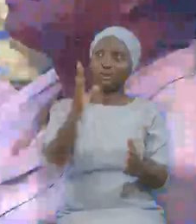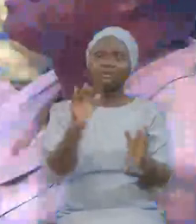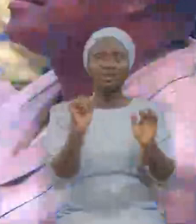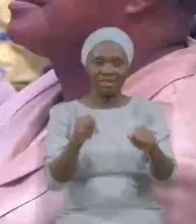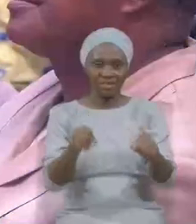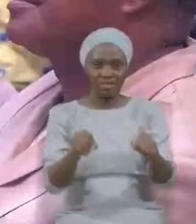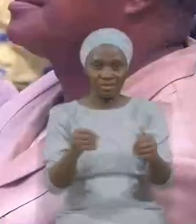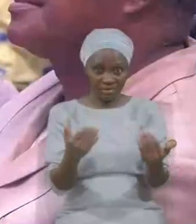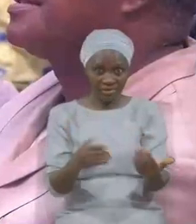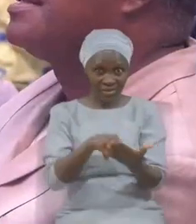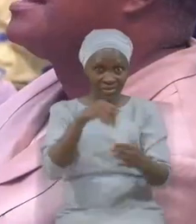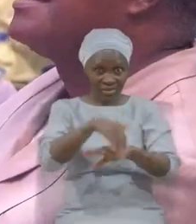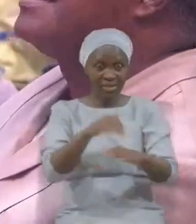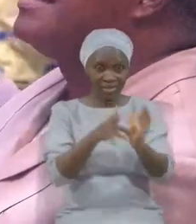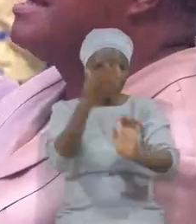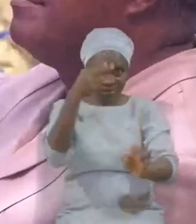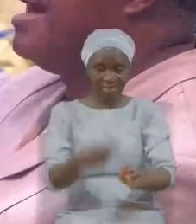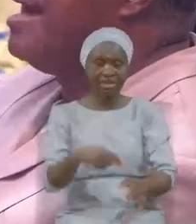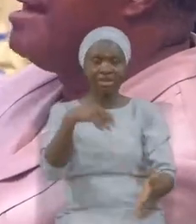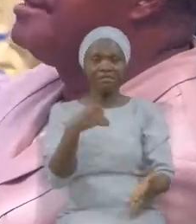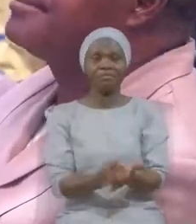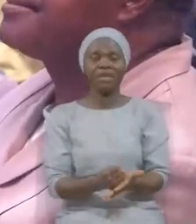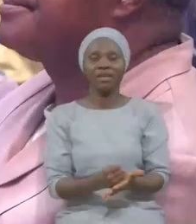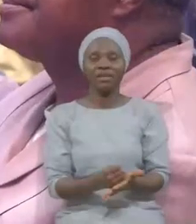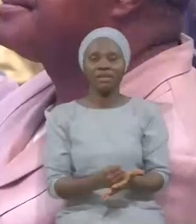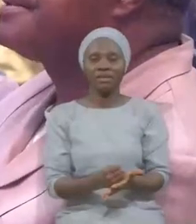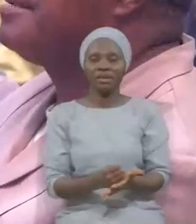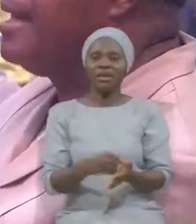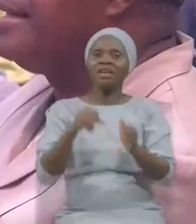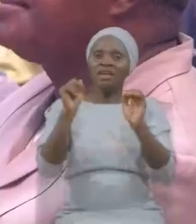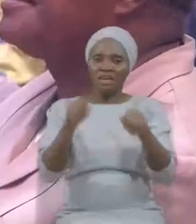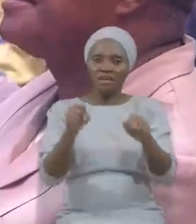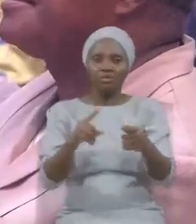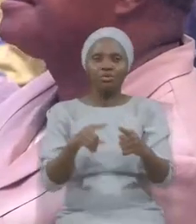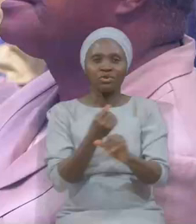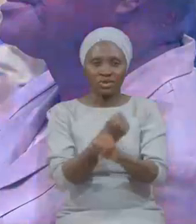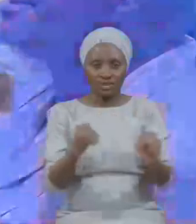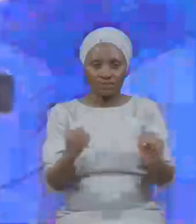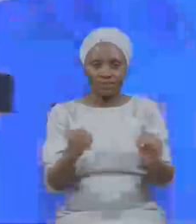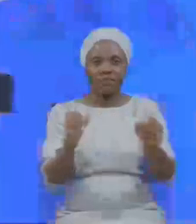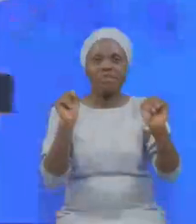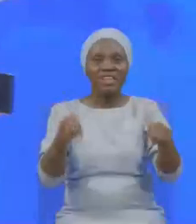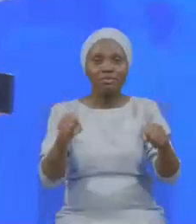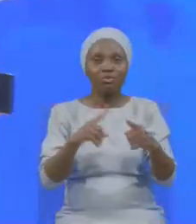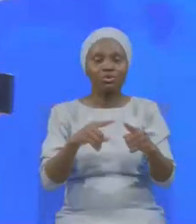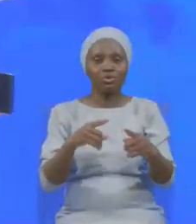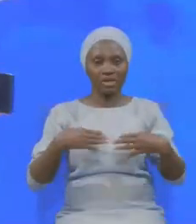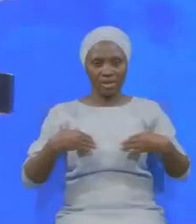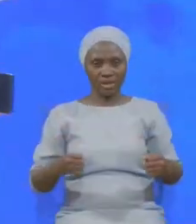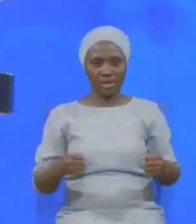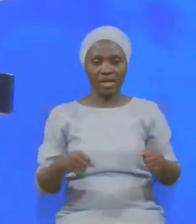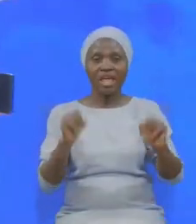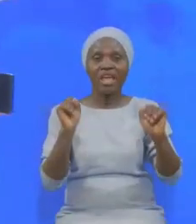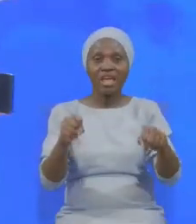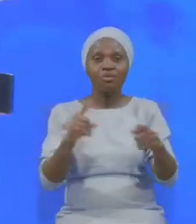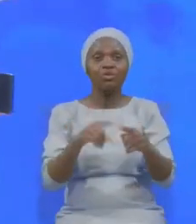soir. Votre Dieu est capable ce soir. Il est capable de sauver. Il peut guérir. Il